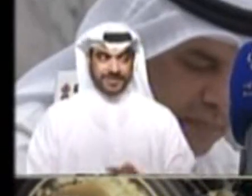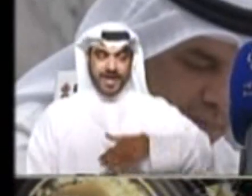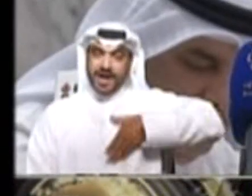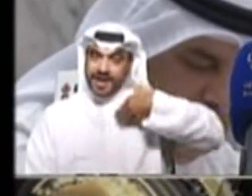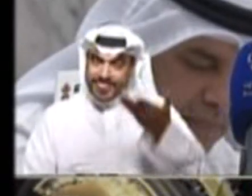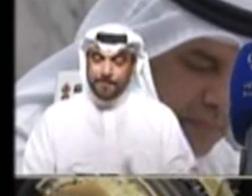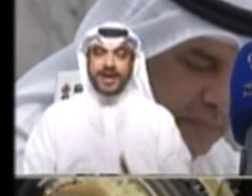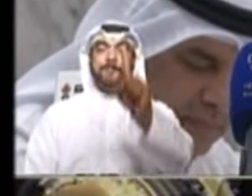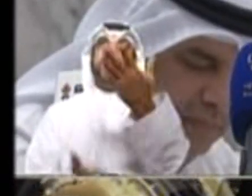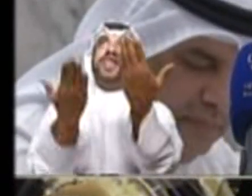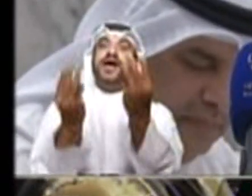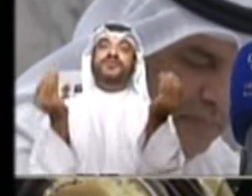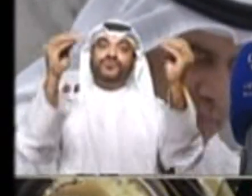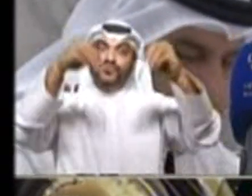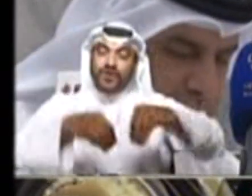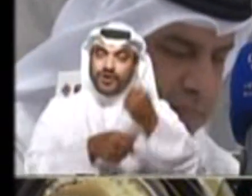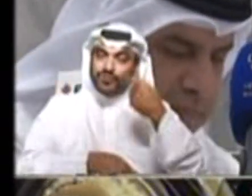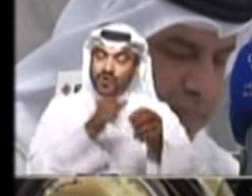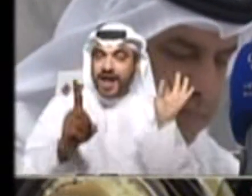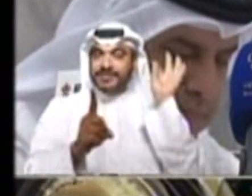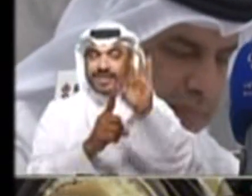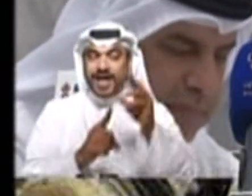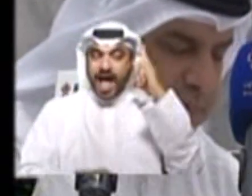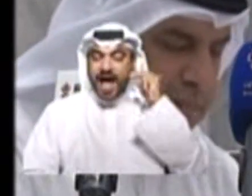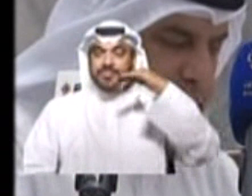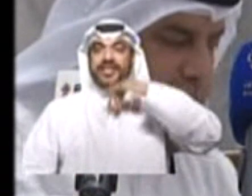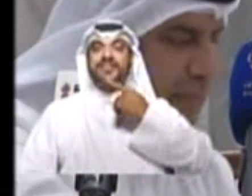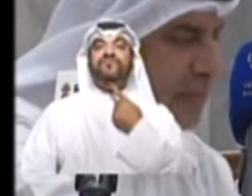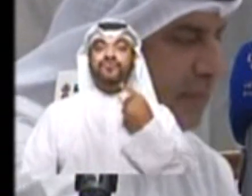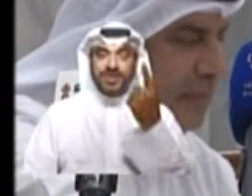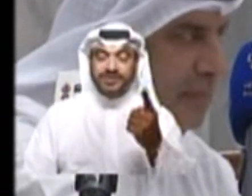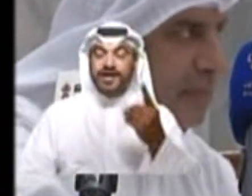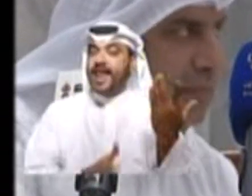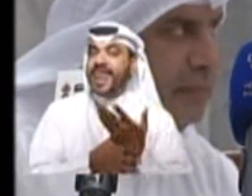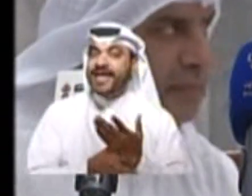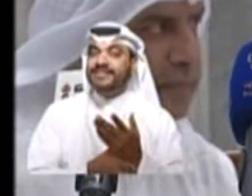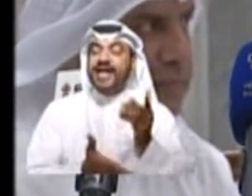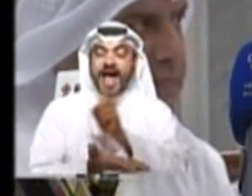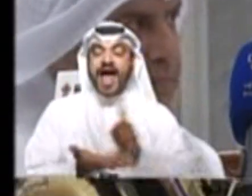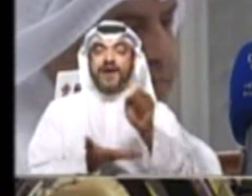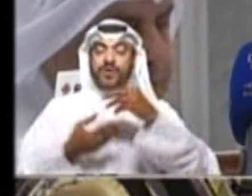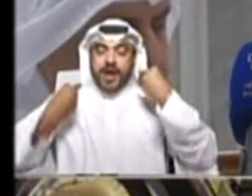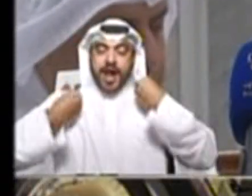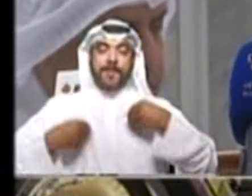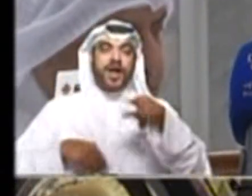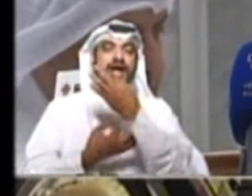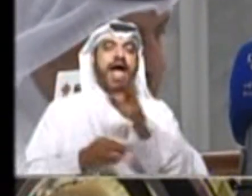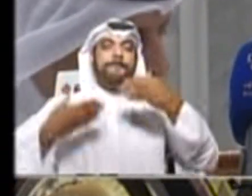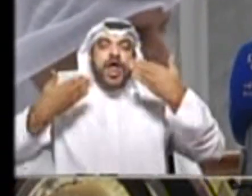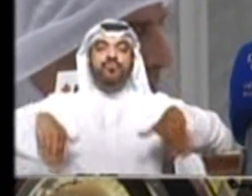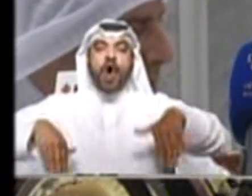العلي القدير أن يوفق الجميع لتحقيق هذه المطالب كي ينعم ذوي الإعاقة وذويهم في دولتهم